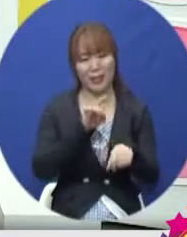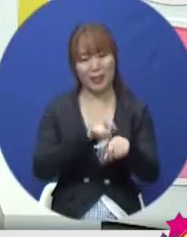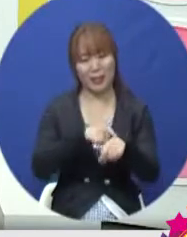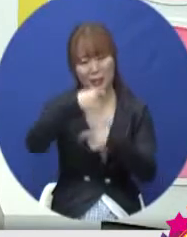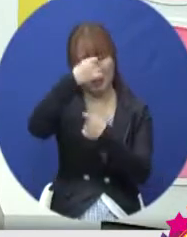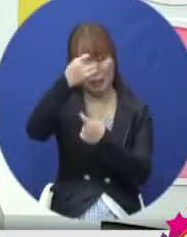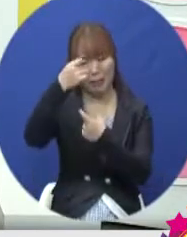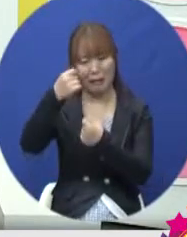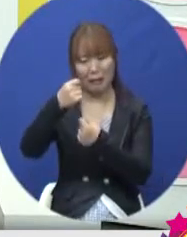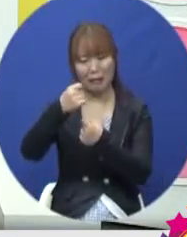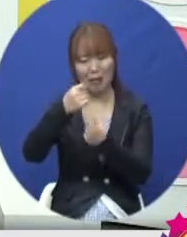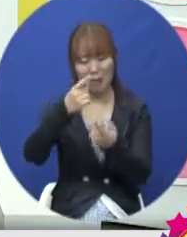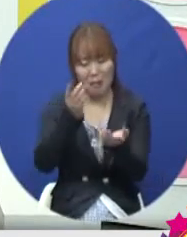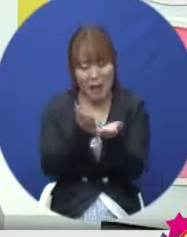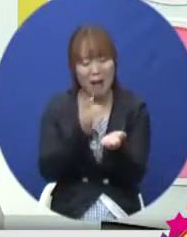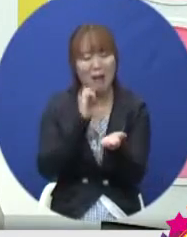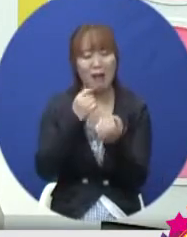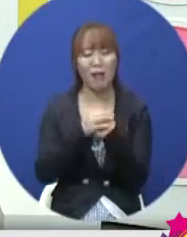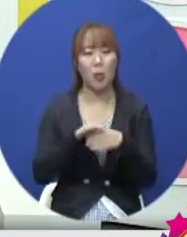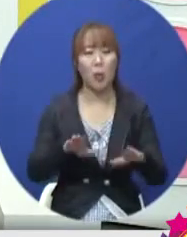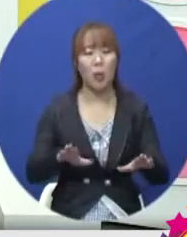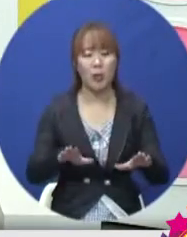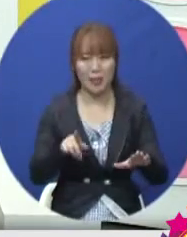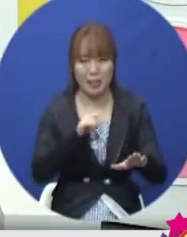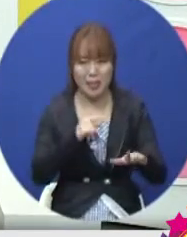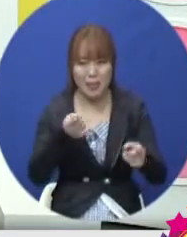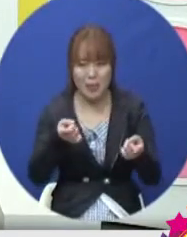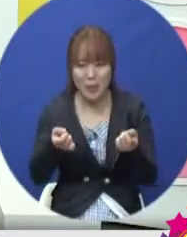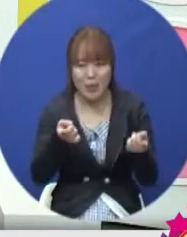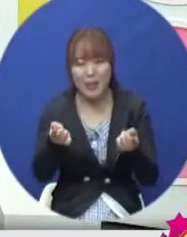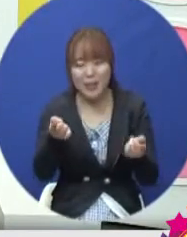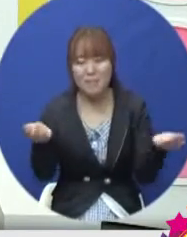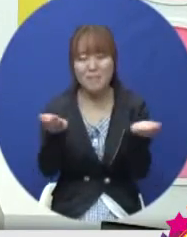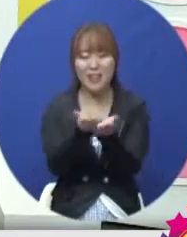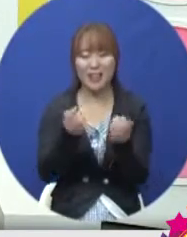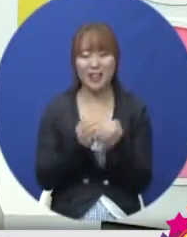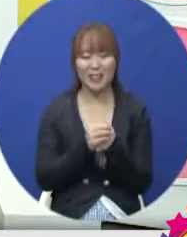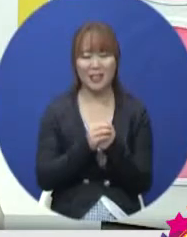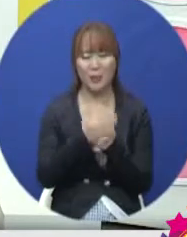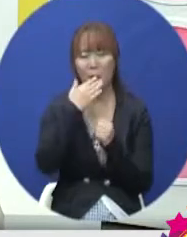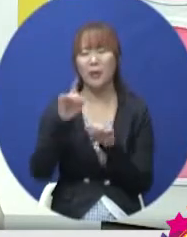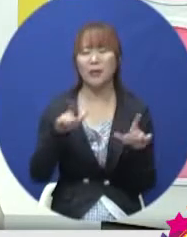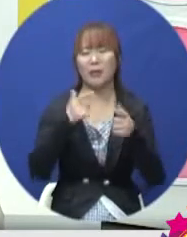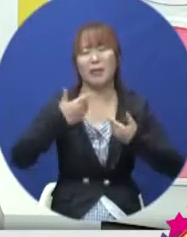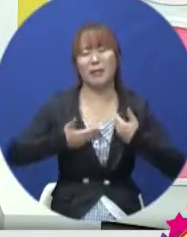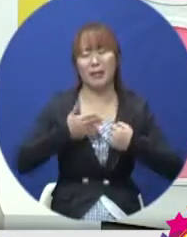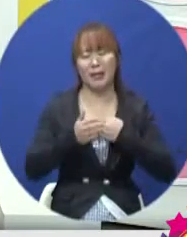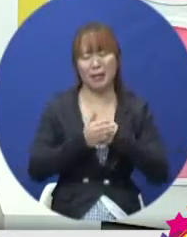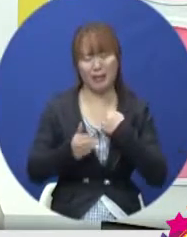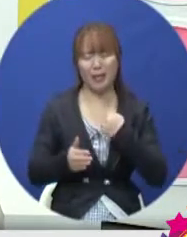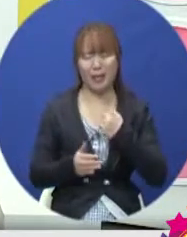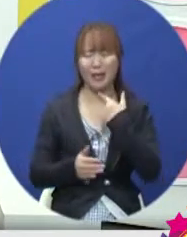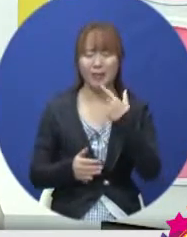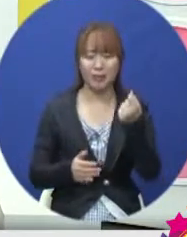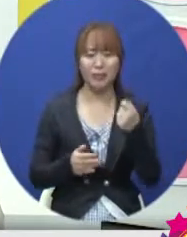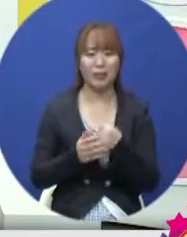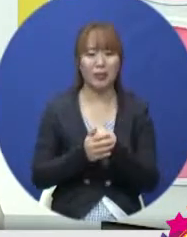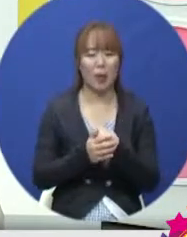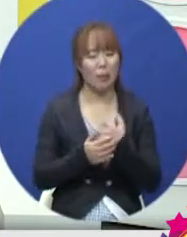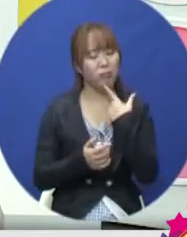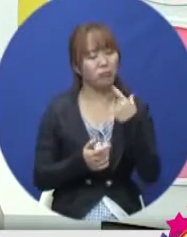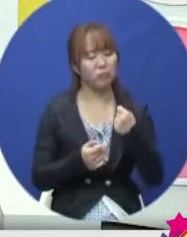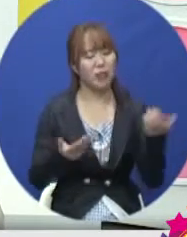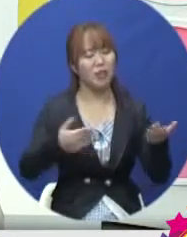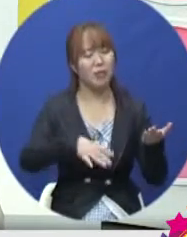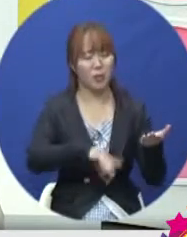맞추기가 그렇죠. 예, 오늘은 일부러 맞췄습니다. 우와 감사합니다. 먹고 살기 바쁘다 보니까 아버님께서 예, 예. 그럼요 일이